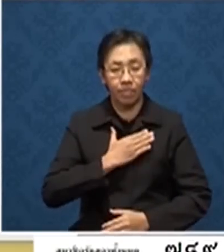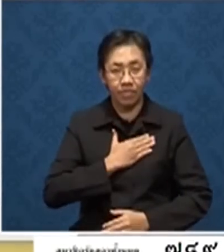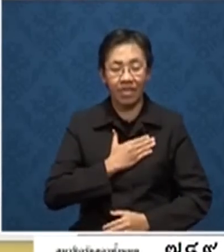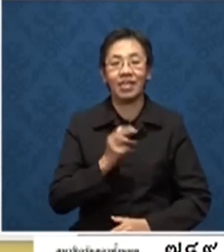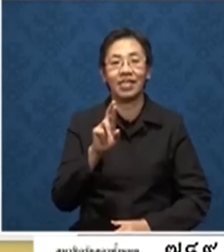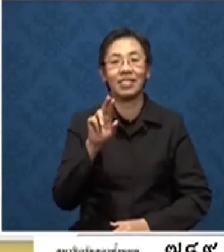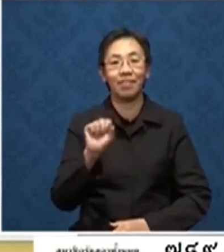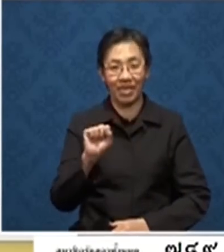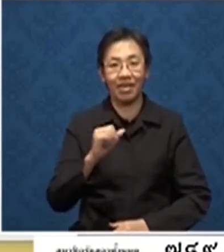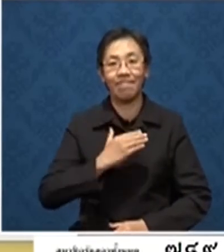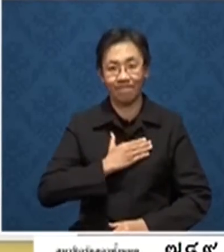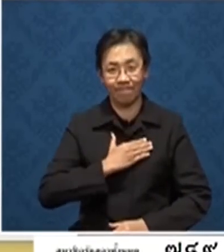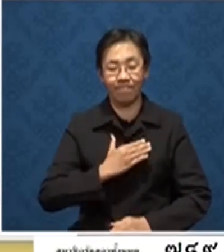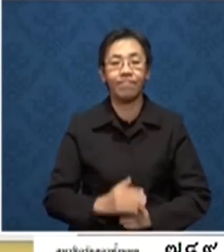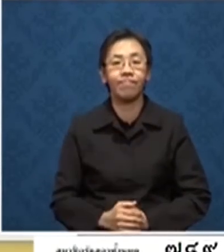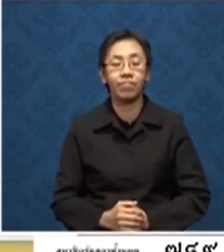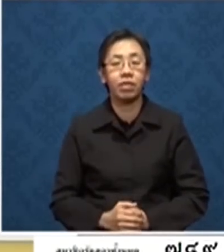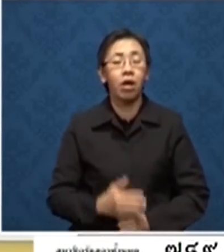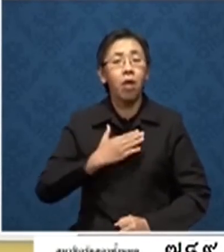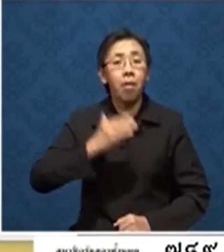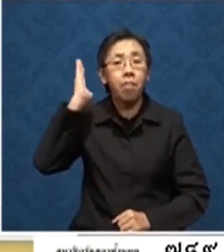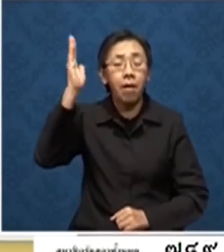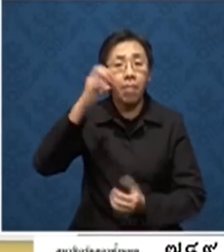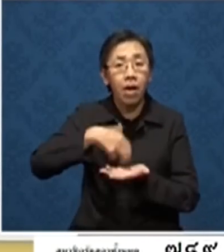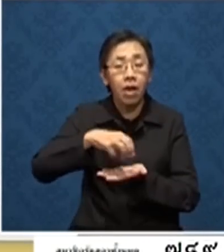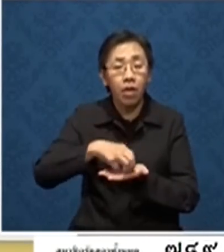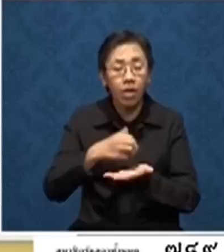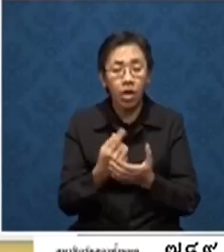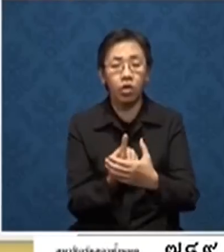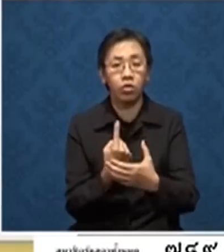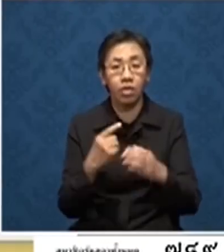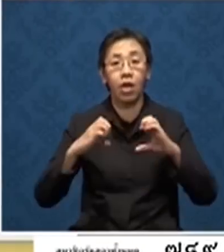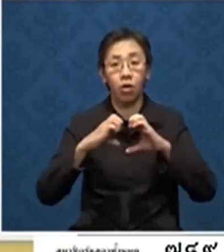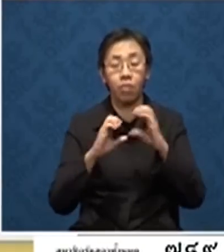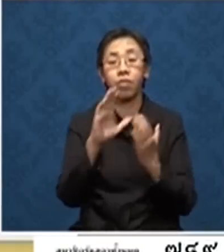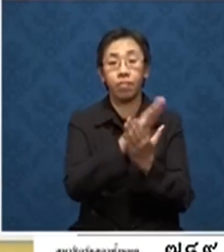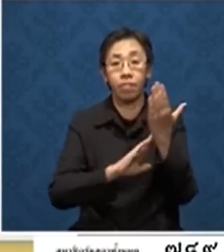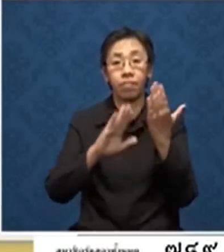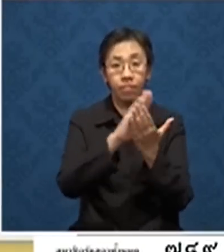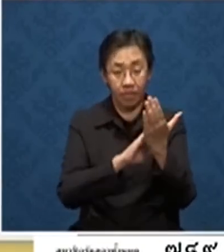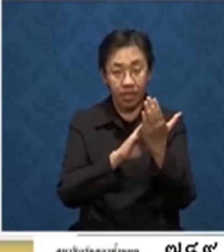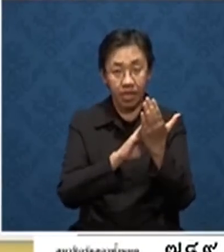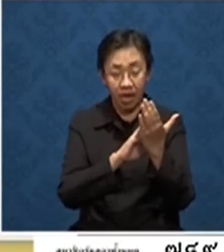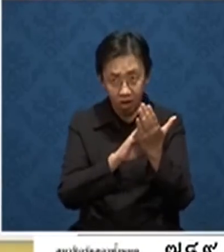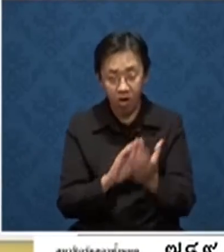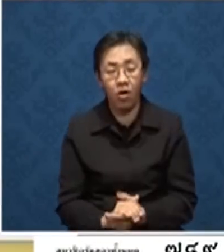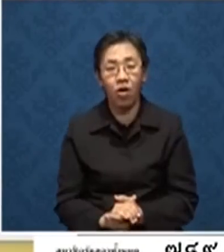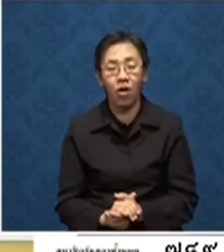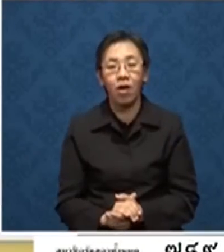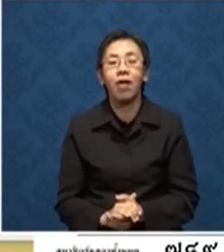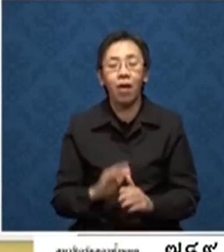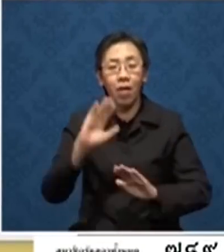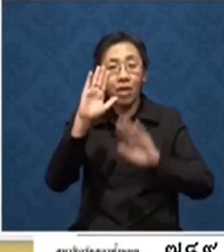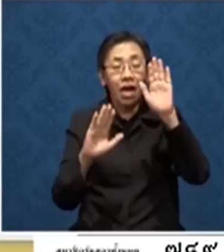รัฐสภาขออภิปรายในฐานะของตัวแทนพรรคภูมิใจไทยก่อนที่จะมีการลงมติเลือกนายกรัฐมนตรี